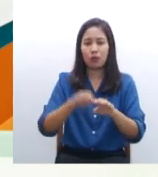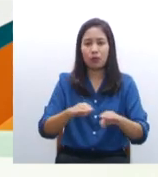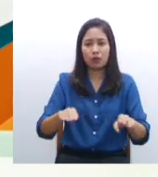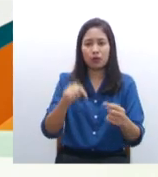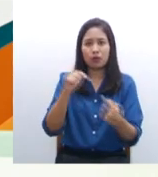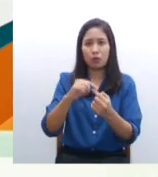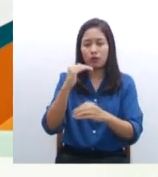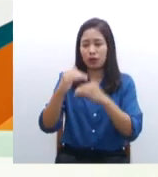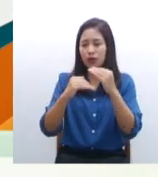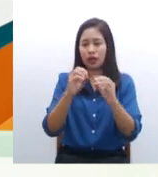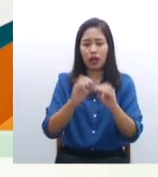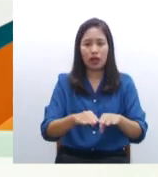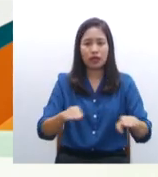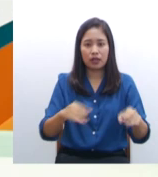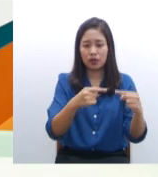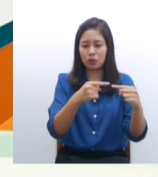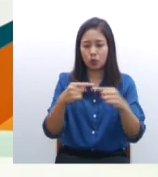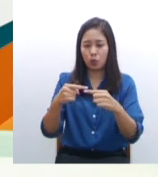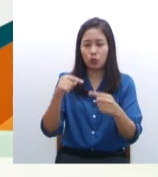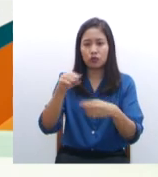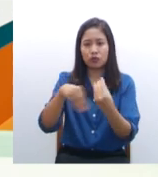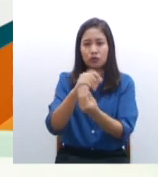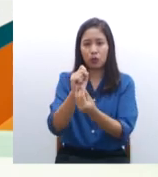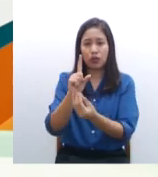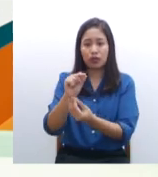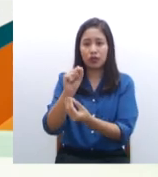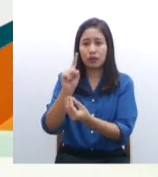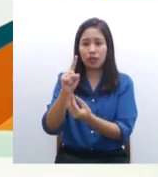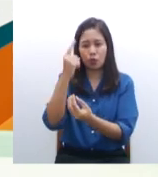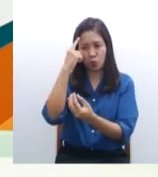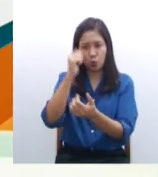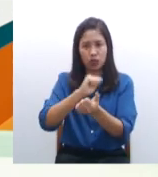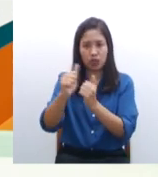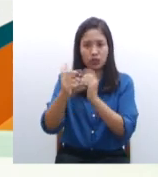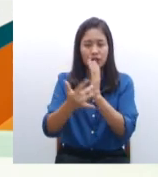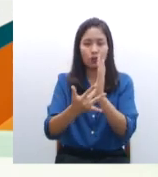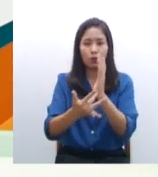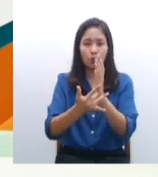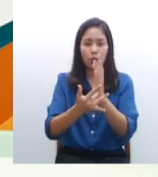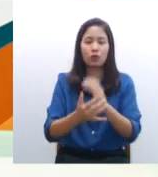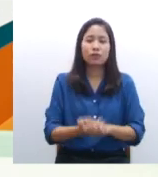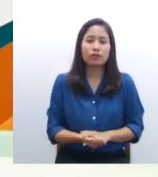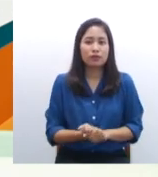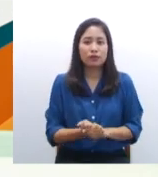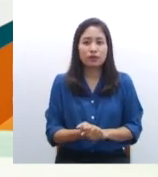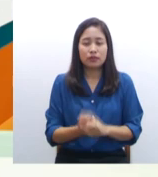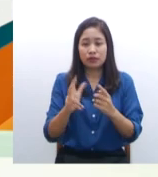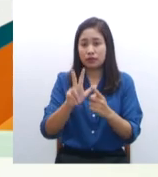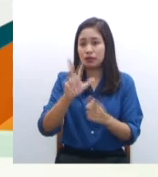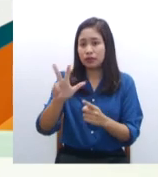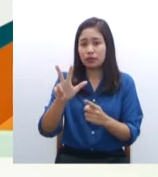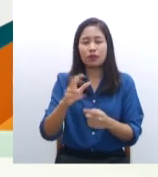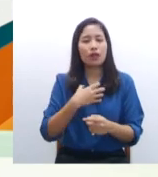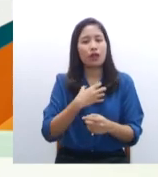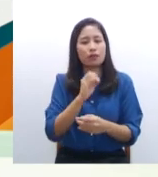ตวรรษที่21รู้เท่าทันเทคโนโลยีในส่วนเรื่องที่3ที่จะนำแจ้งให้กับผู้รับชมรายการได้รับทราบครับ